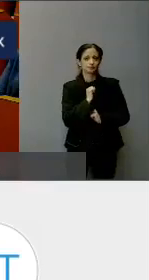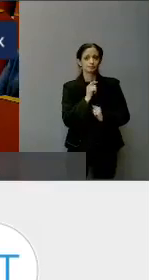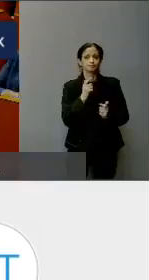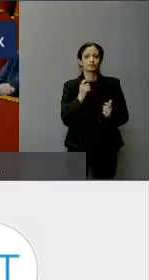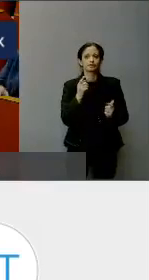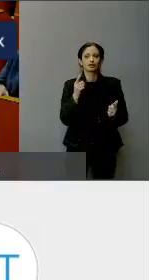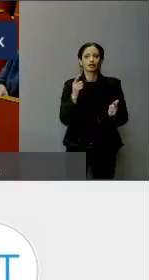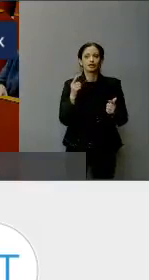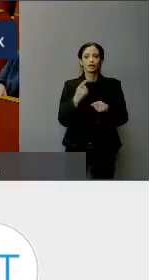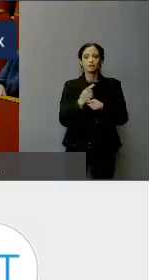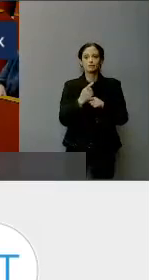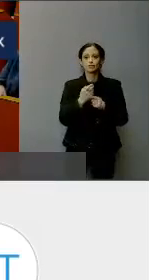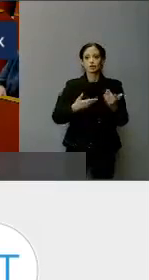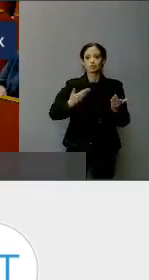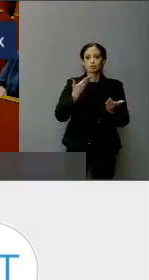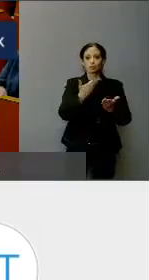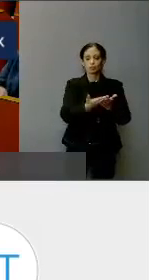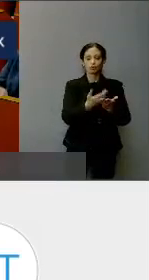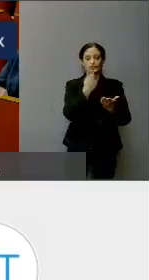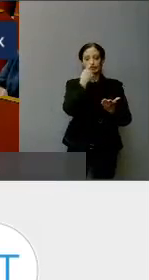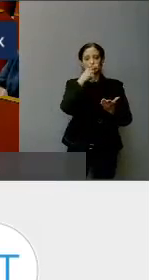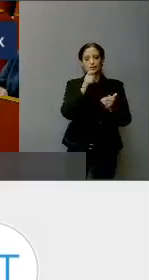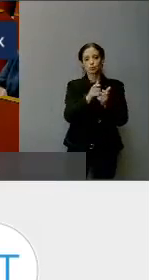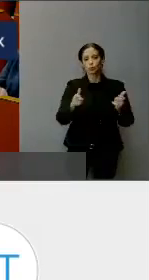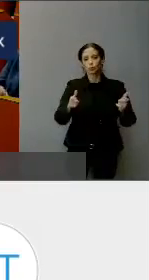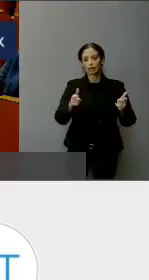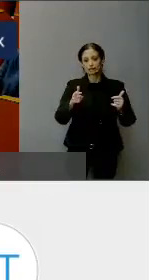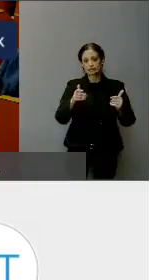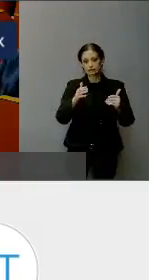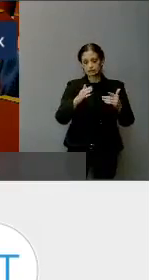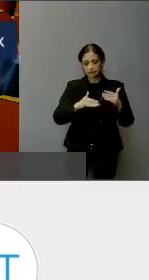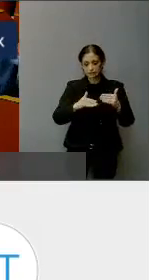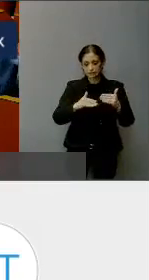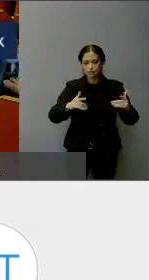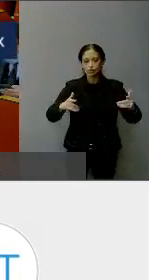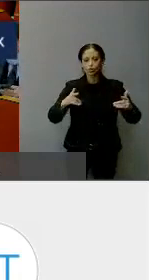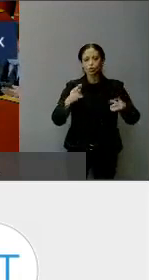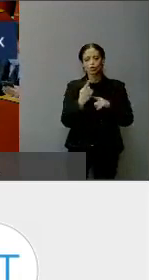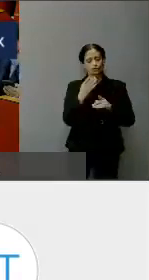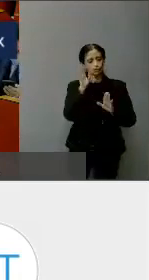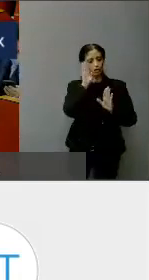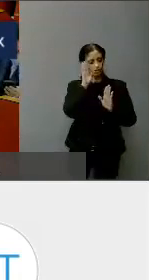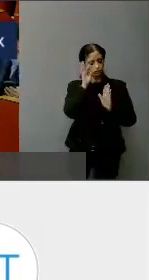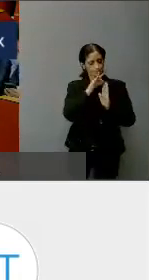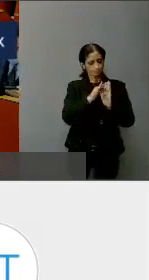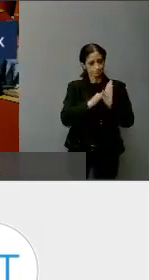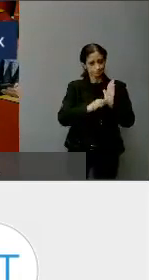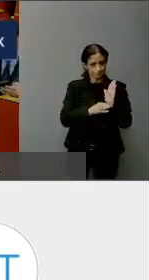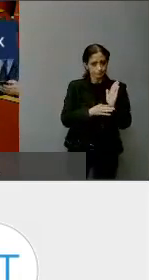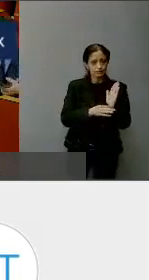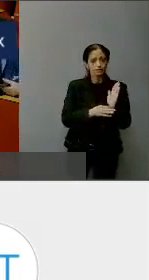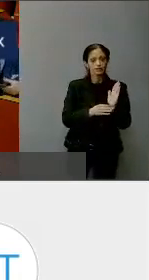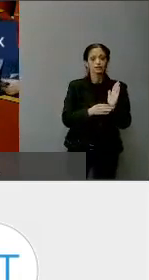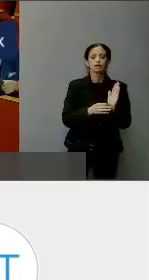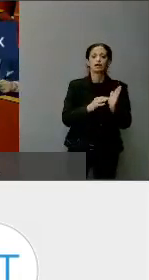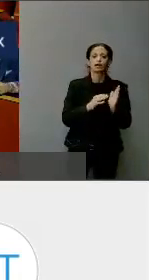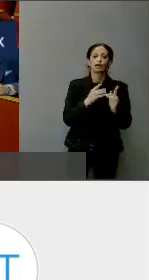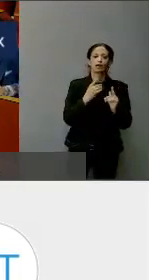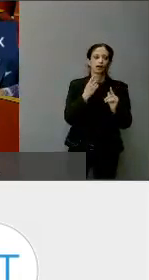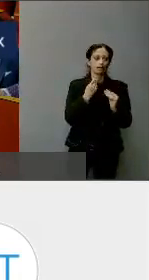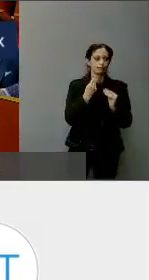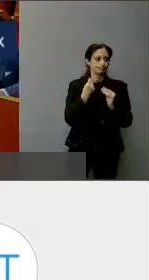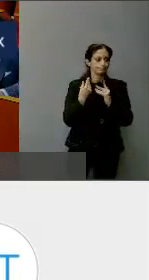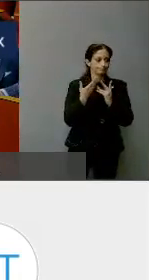di tipo urbanistico tenendo in considerazione tutti i fattori che determinano trasformazioni così